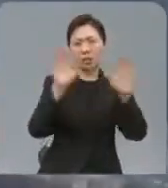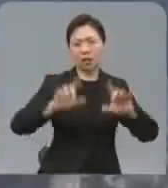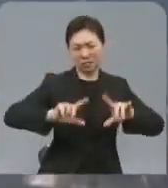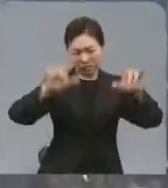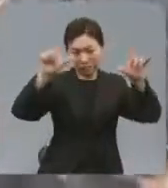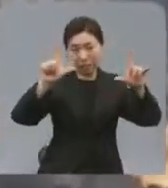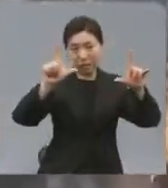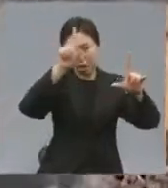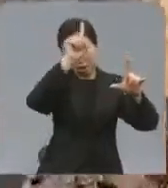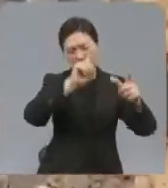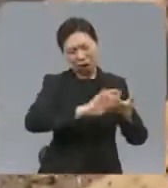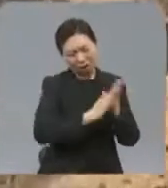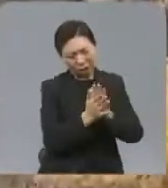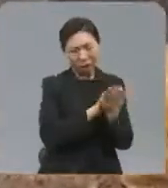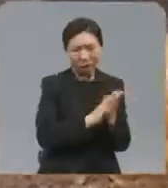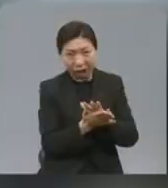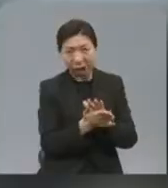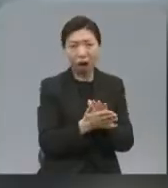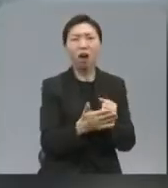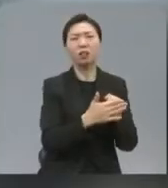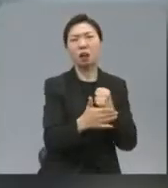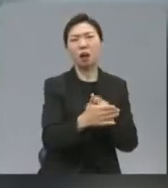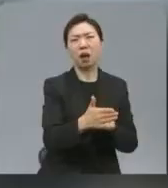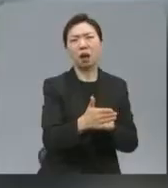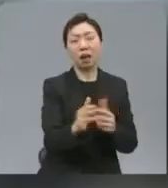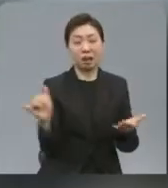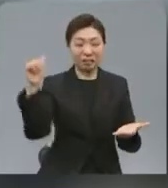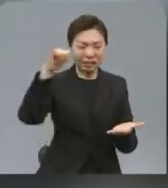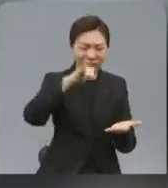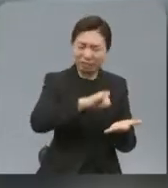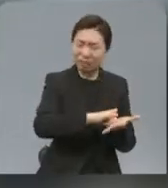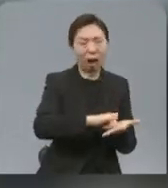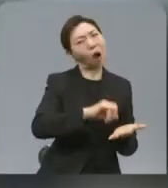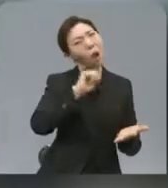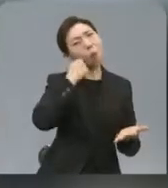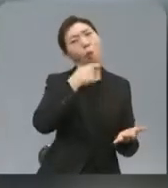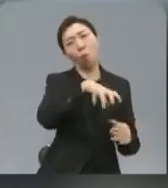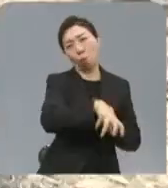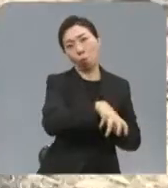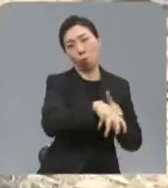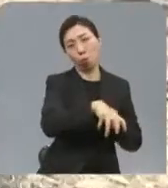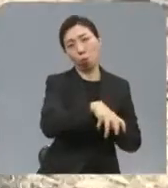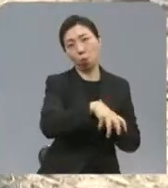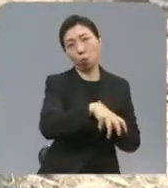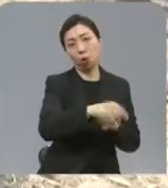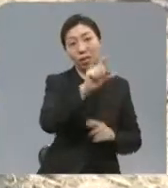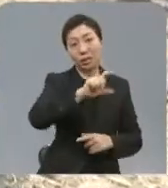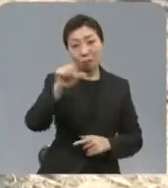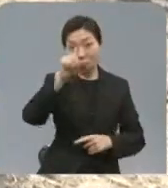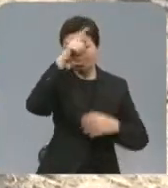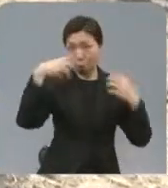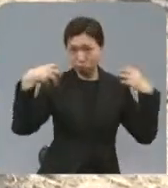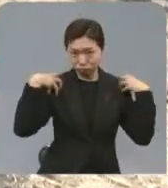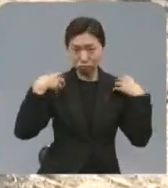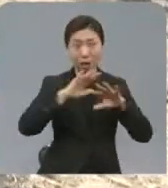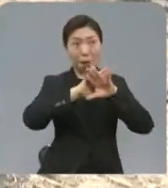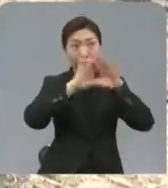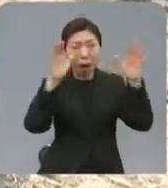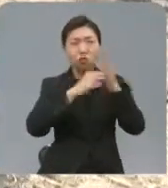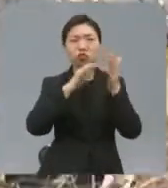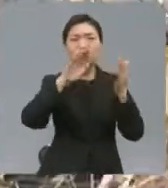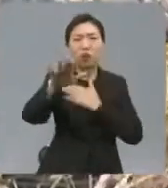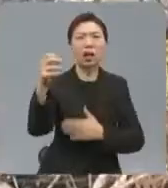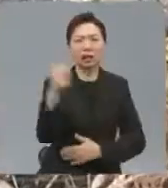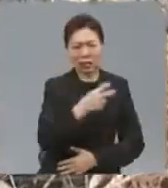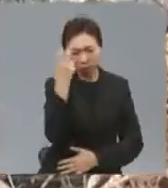Trekkingtouren im Himalaya auch Koreaner reisen gerne in diese Stadt weil die Stadt in einer Gebirgsgegend liegt